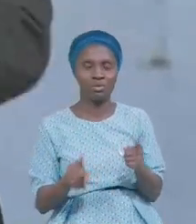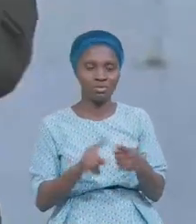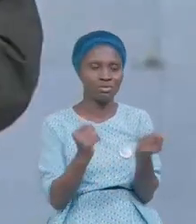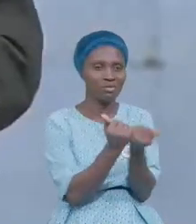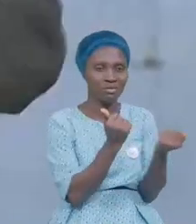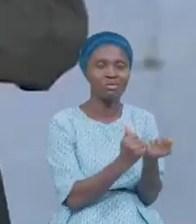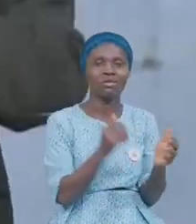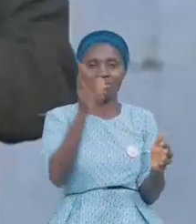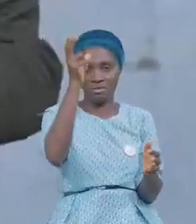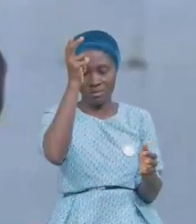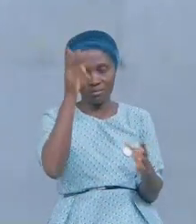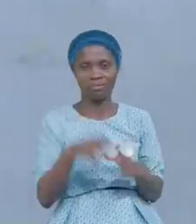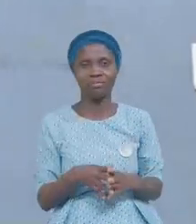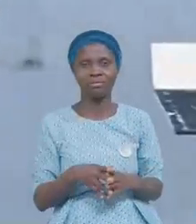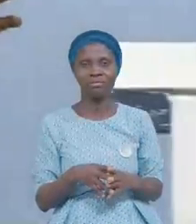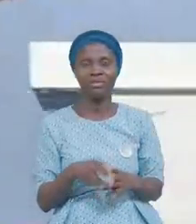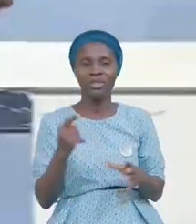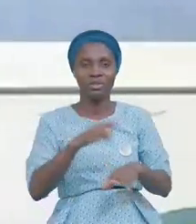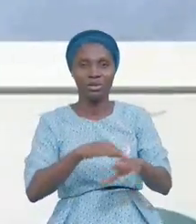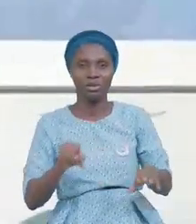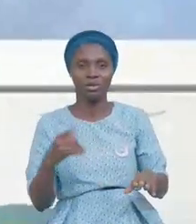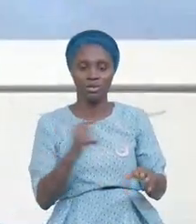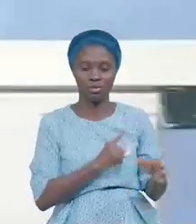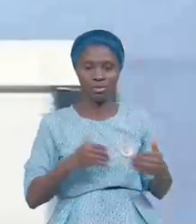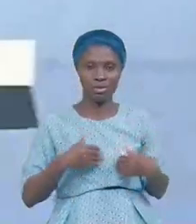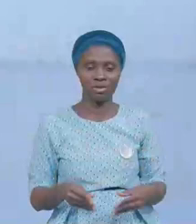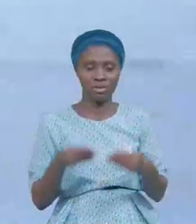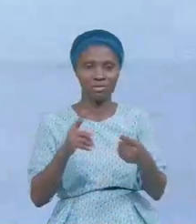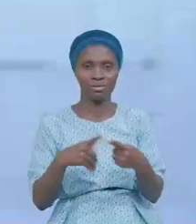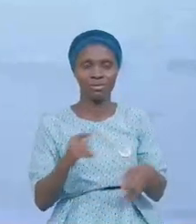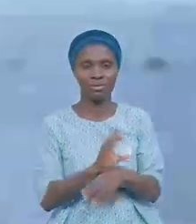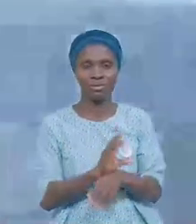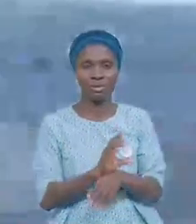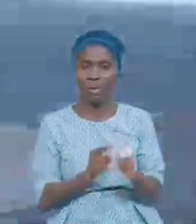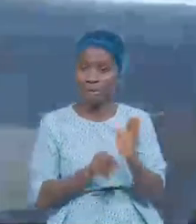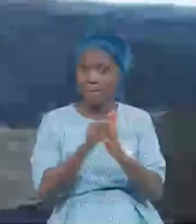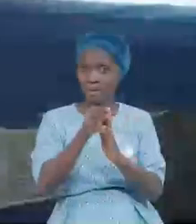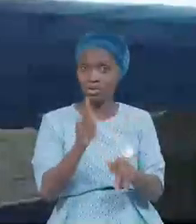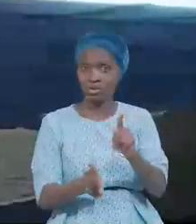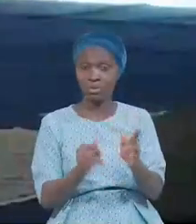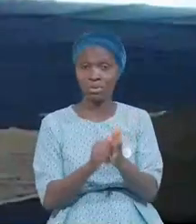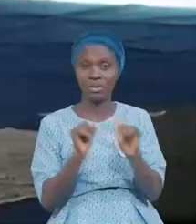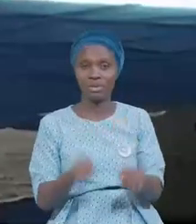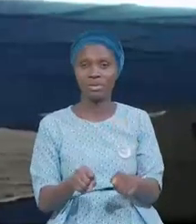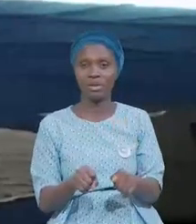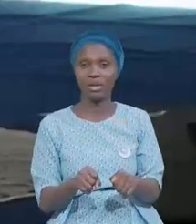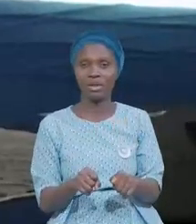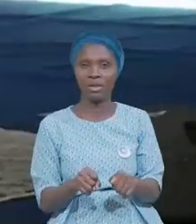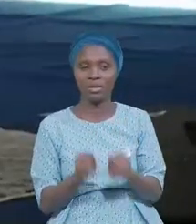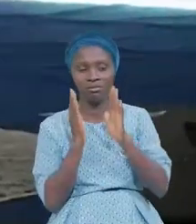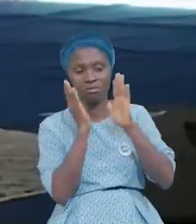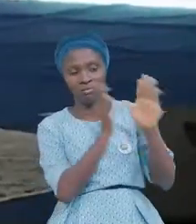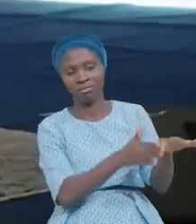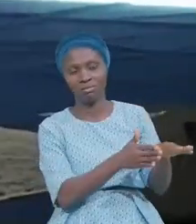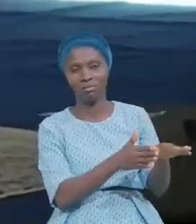d'accomplir l'appel que Dieu a donné à l'église. Les gens matures qui peuvent mépriser les